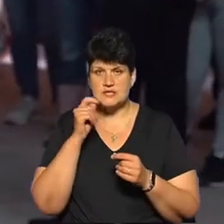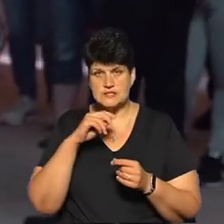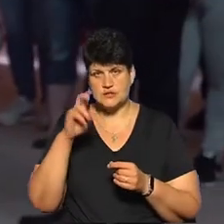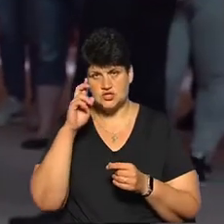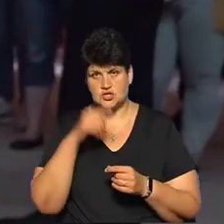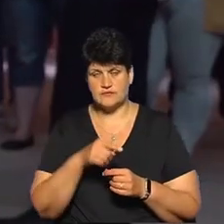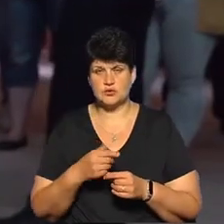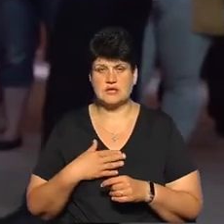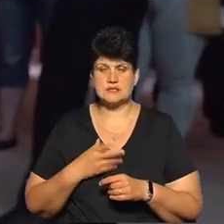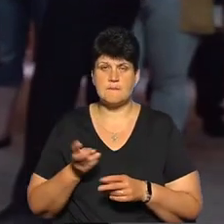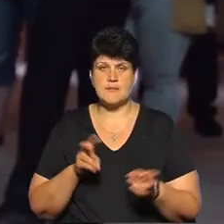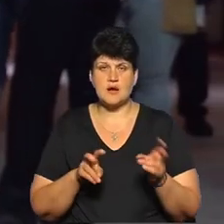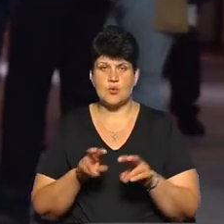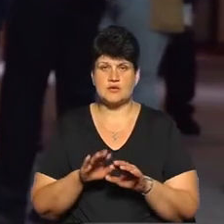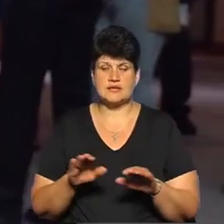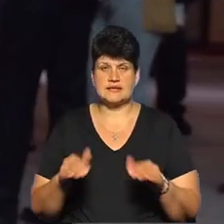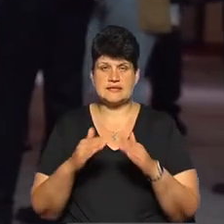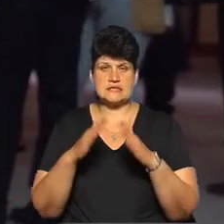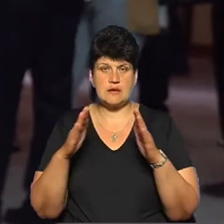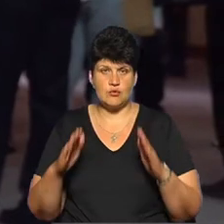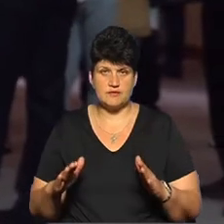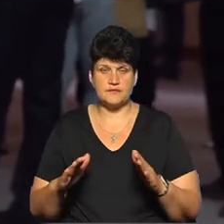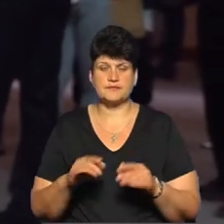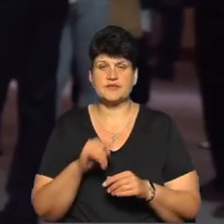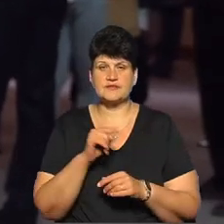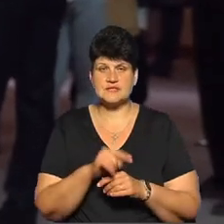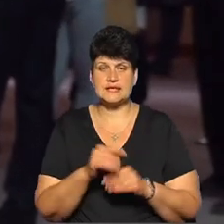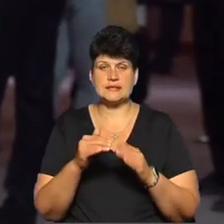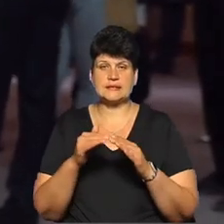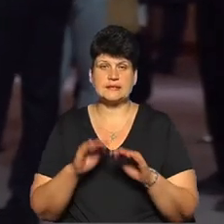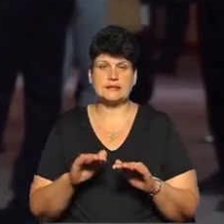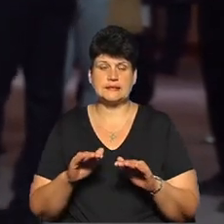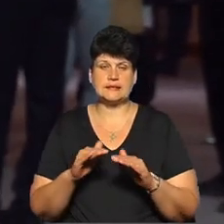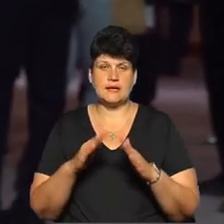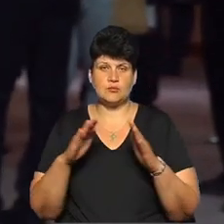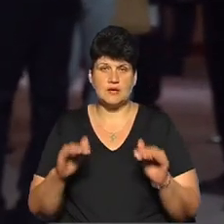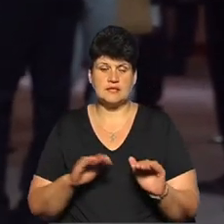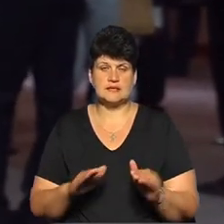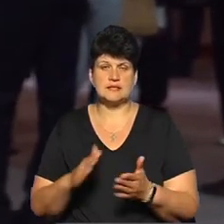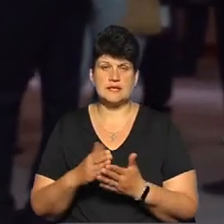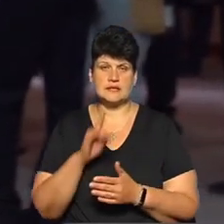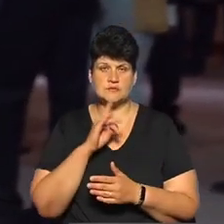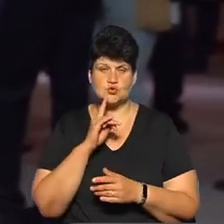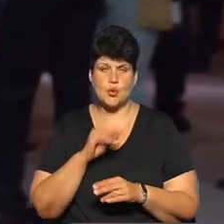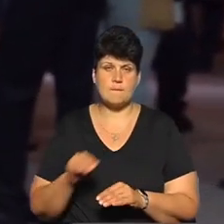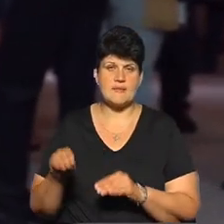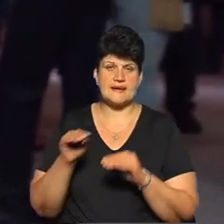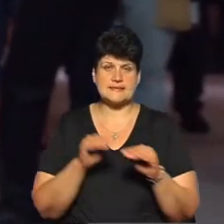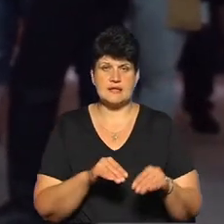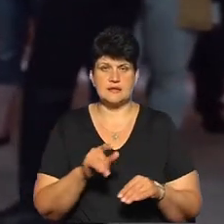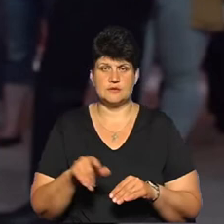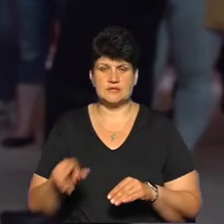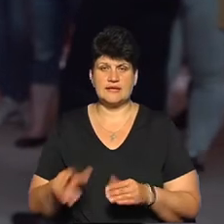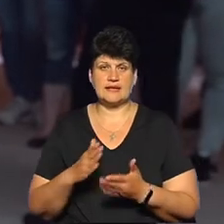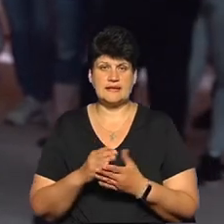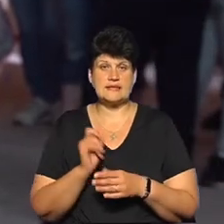приходять діти з таборів. В цих таборах діти є тимчасово переселених осіб. І є такі